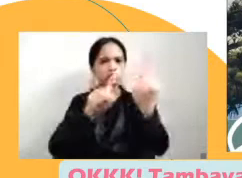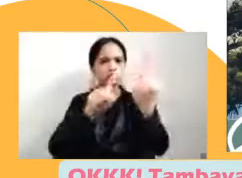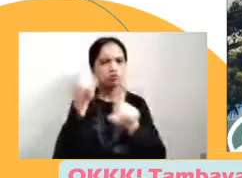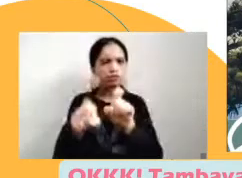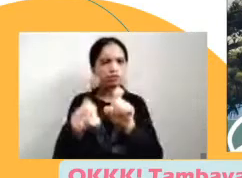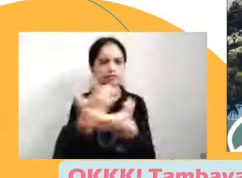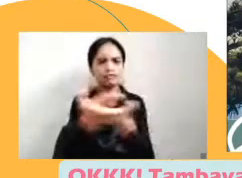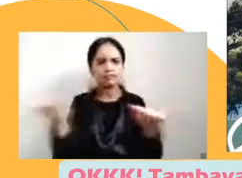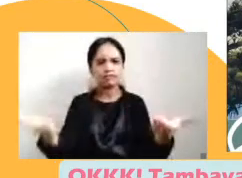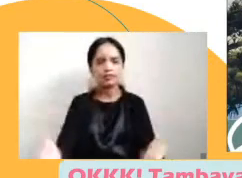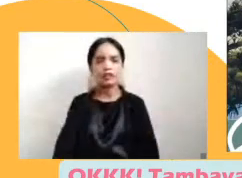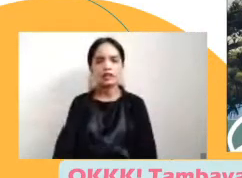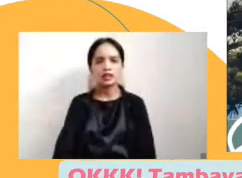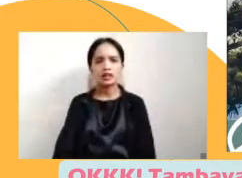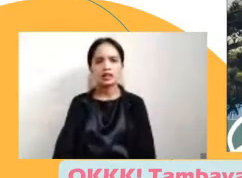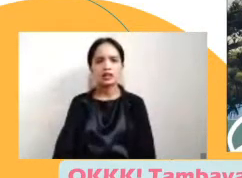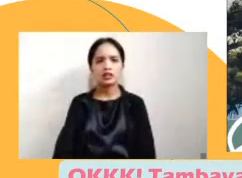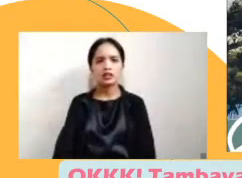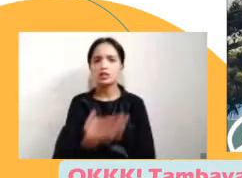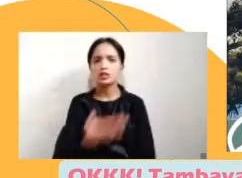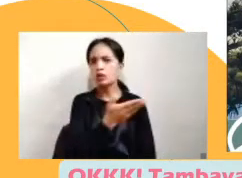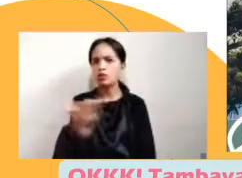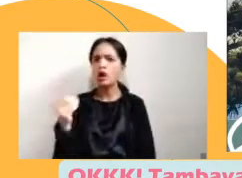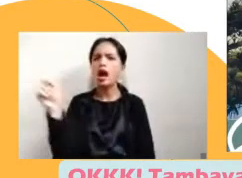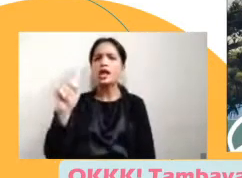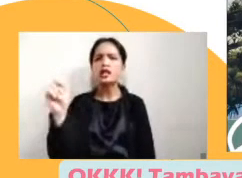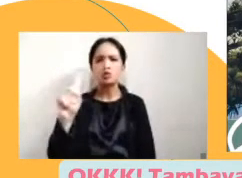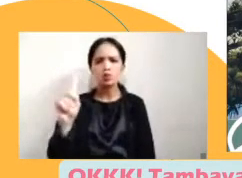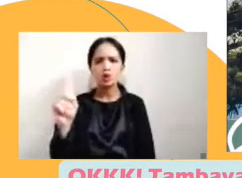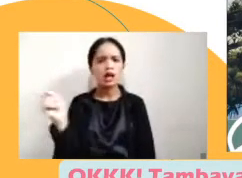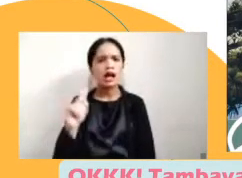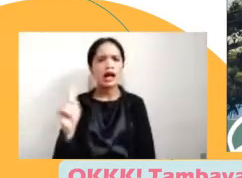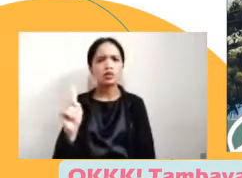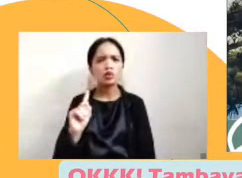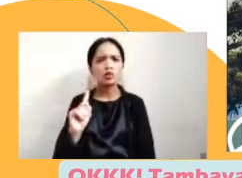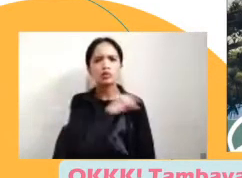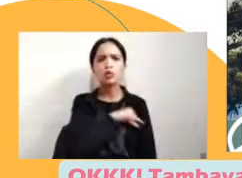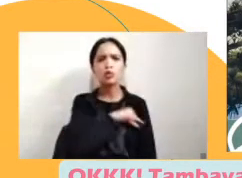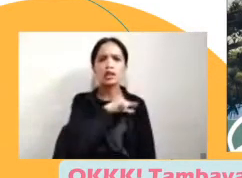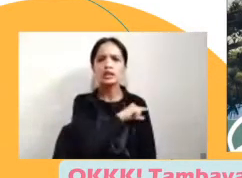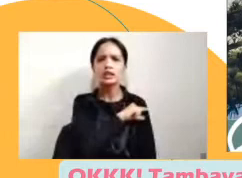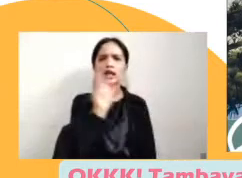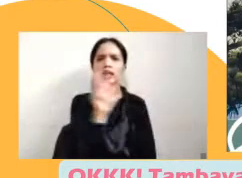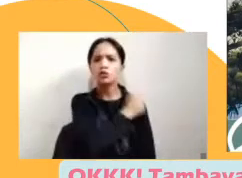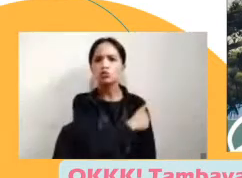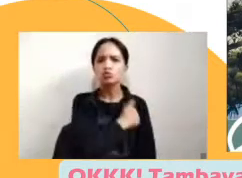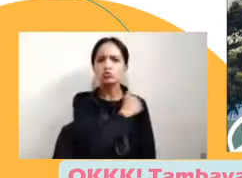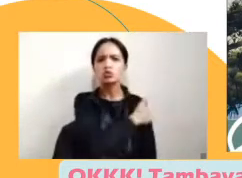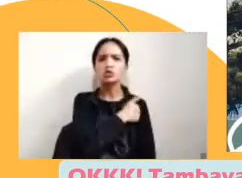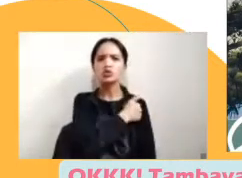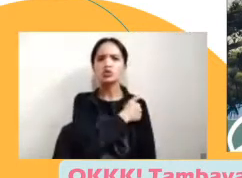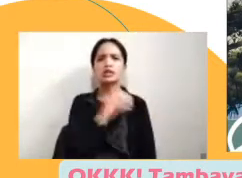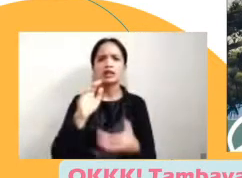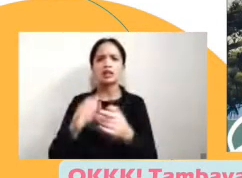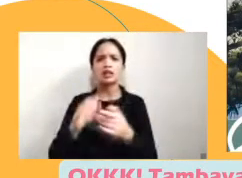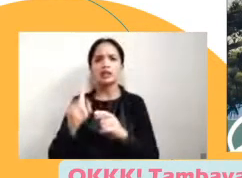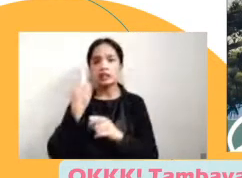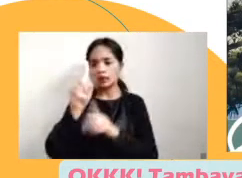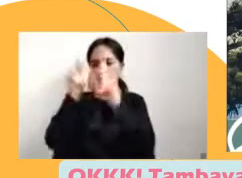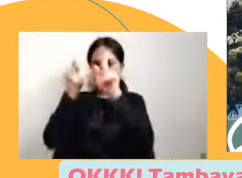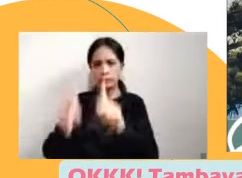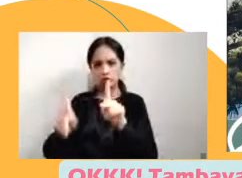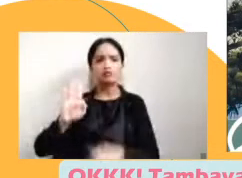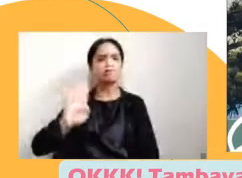katambayers, para sa iyo, ano ang mga katangian ng isang matatag na individual? Sige nga,